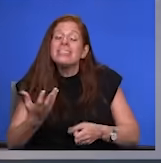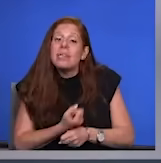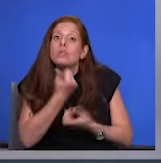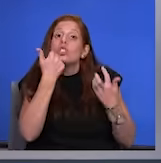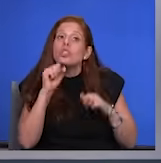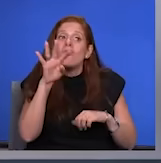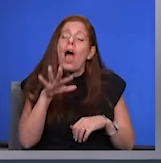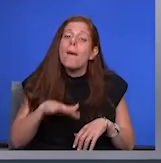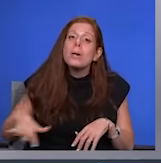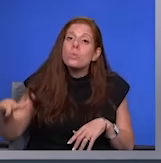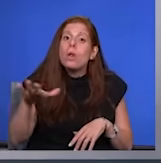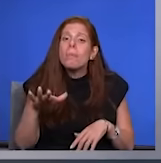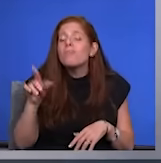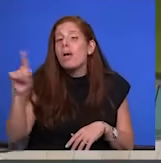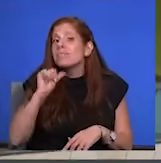סירבו.